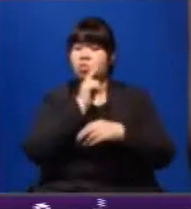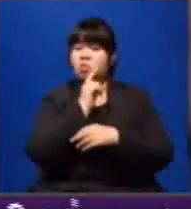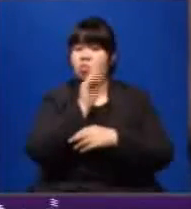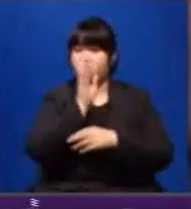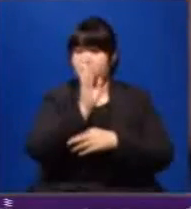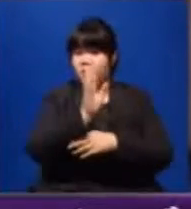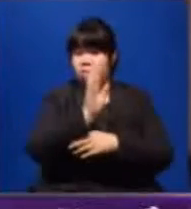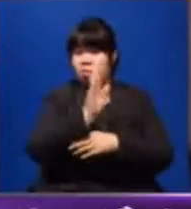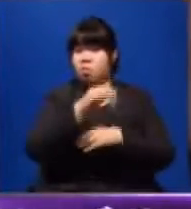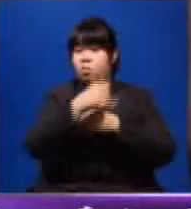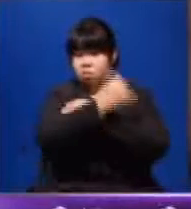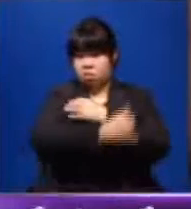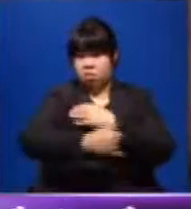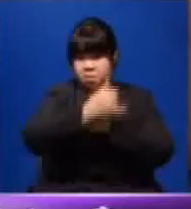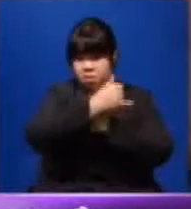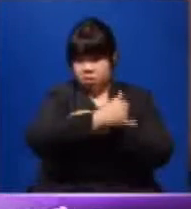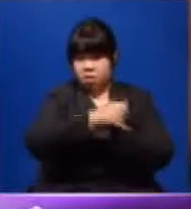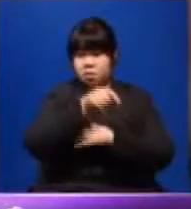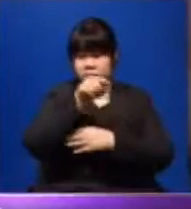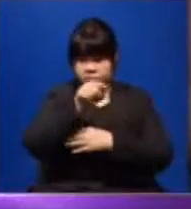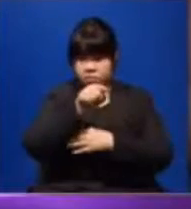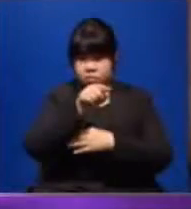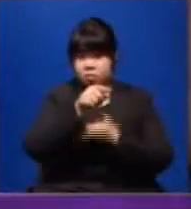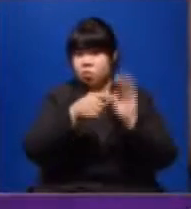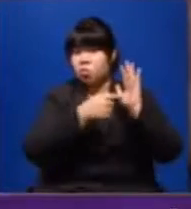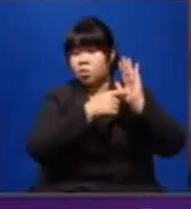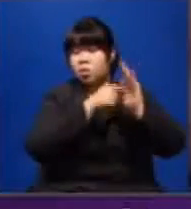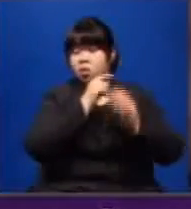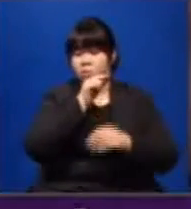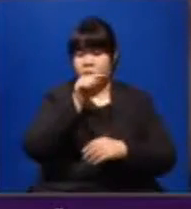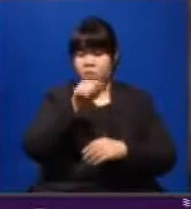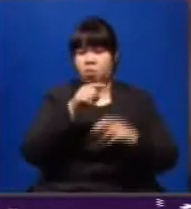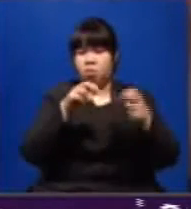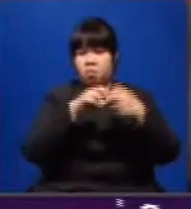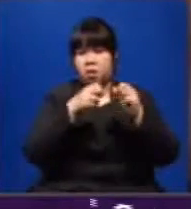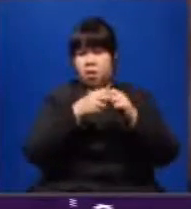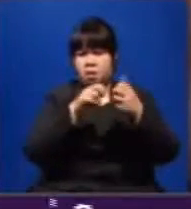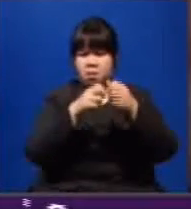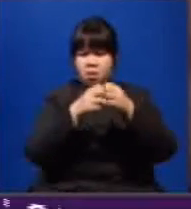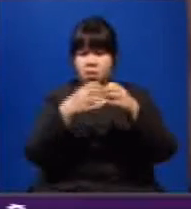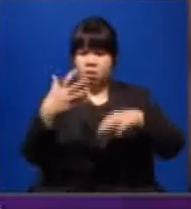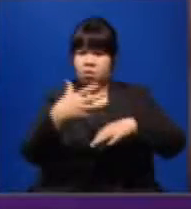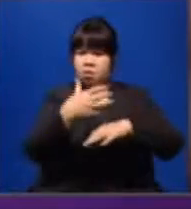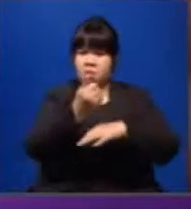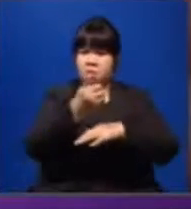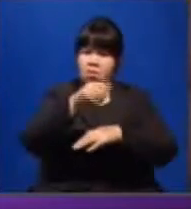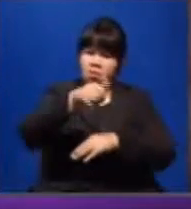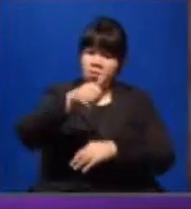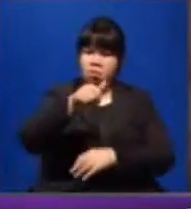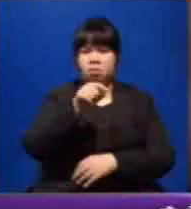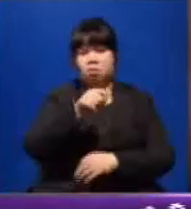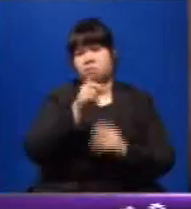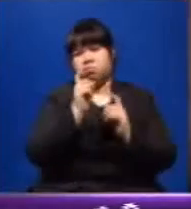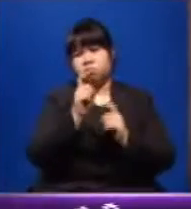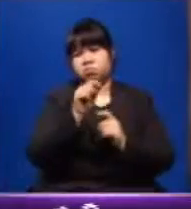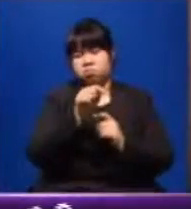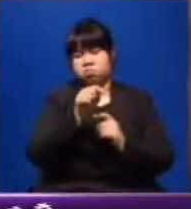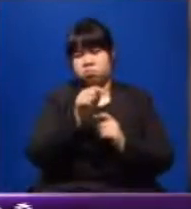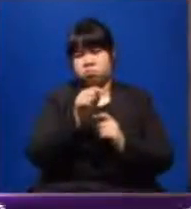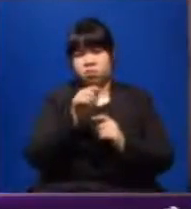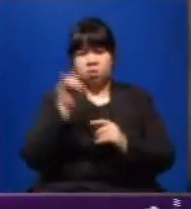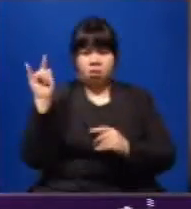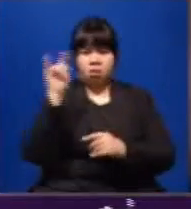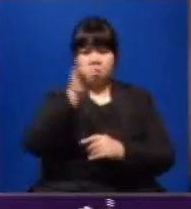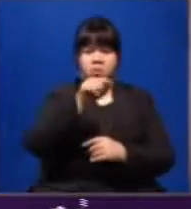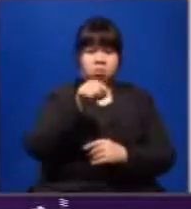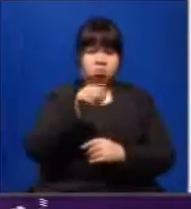หนึ่งประเทศนั้นถ้าหากว่ามีความวุ่นวายหรือการเมืองที่ดูเหมือนอันตรายนักท่องเที่ยวก็